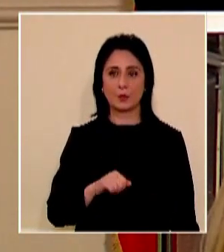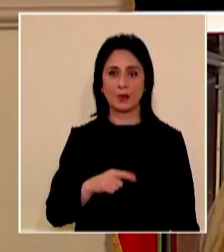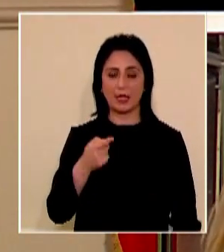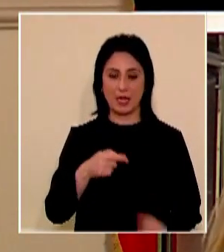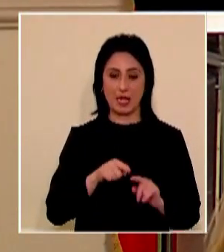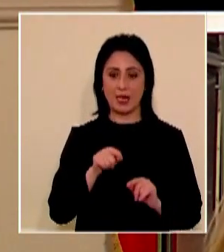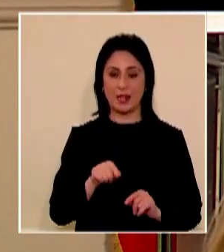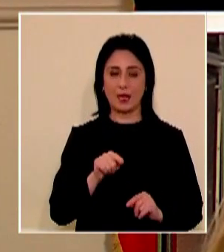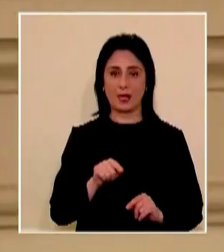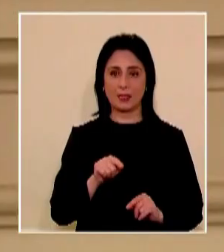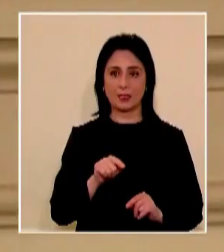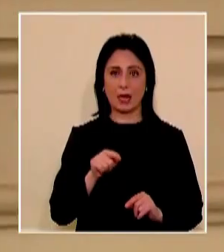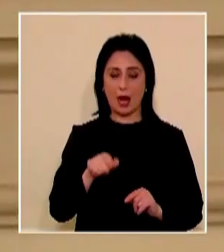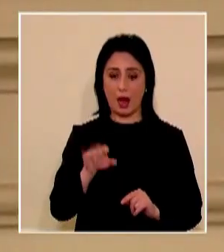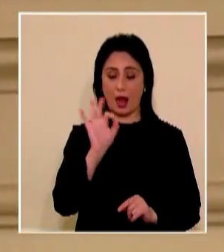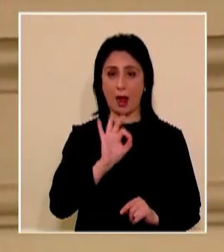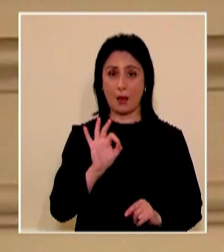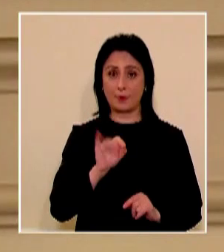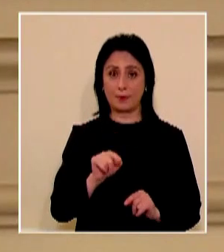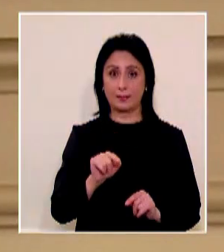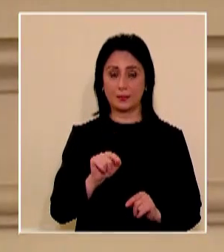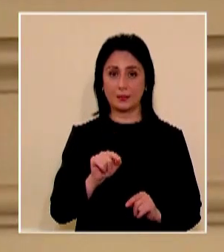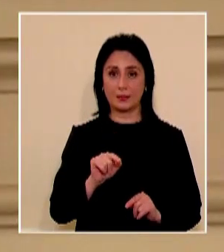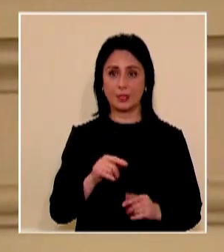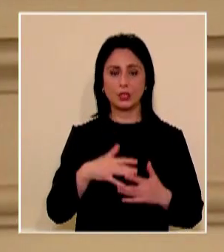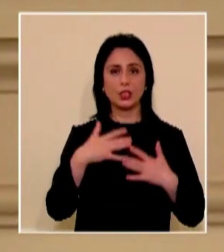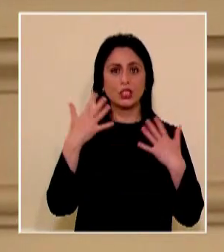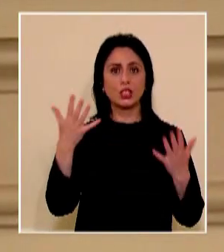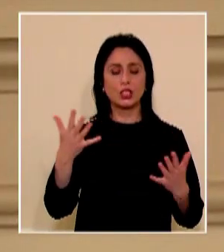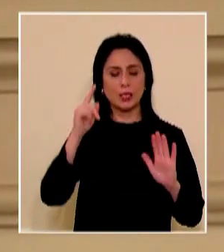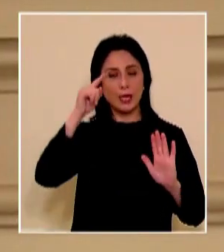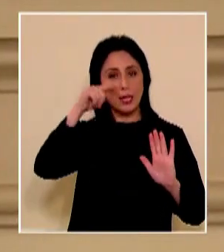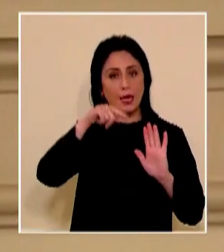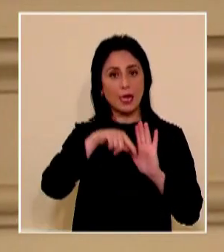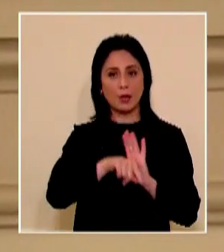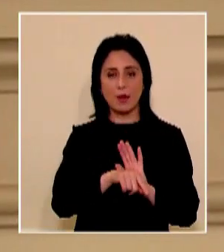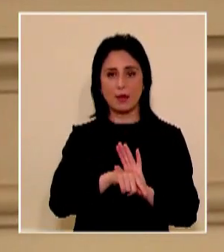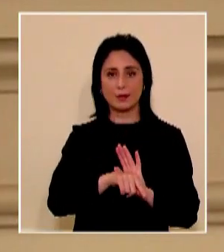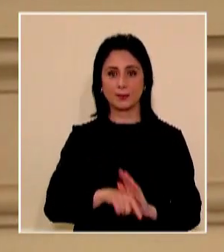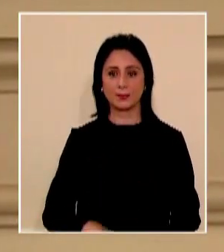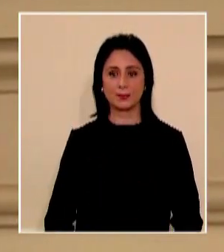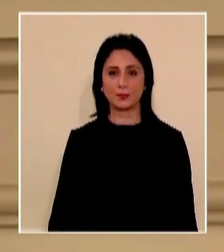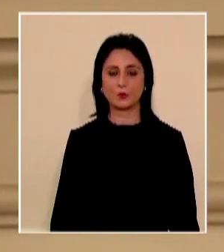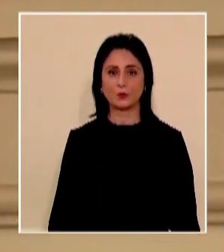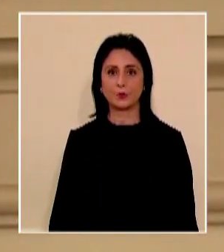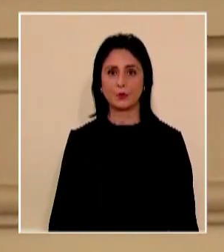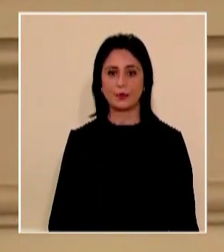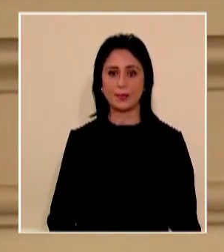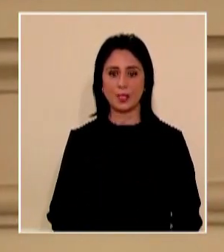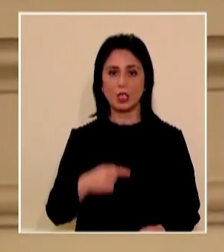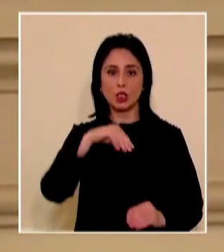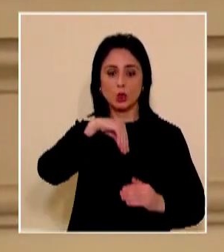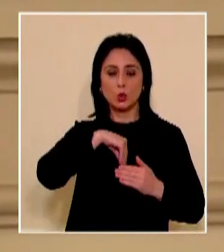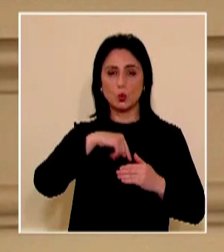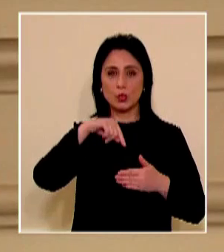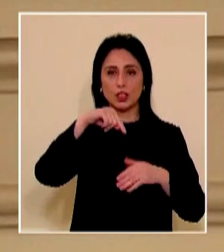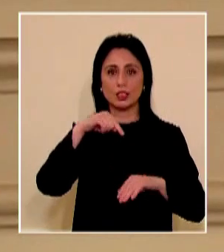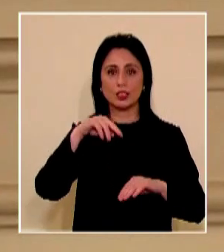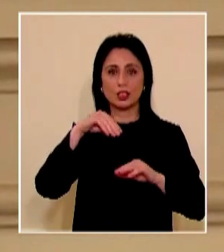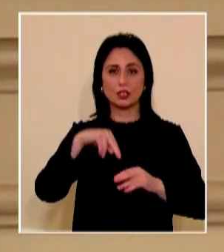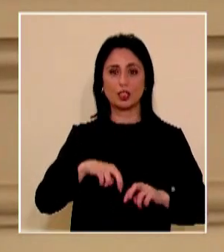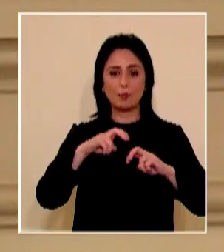potwierdzenia tej wielkiej, głębokiej, tkwiącej w duszy, co wczoraj bardzo mocno podkreślaliśmy, i w naturze